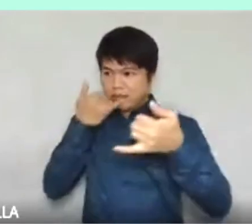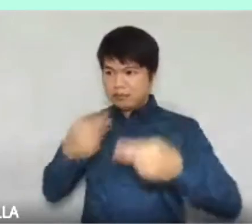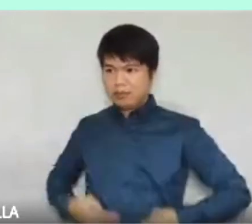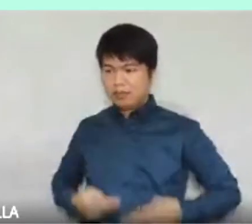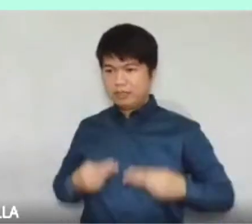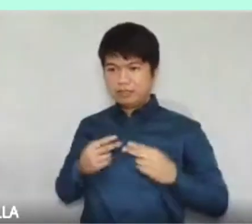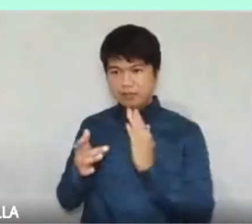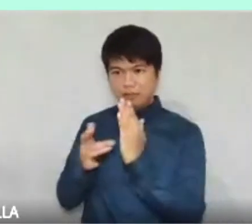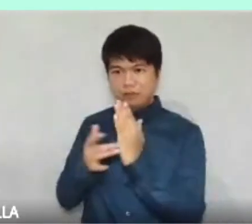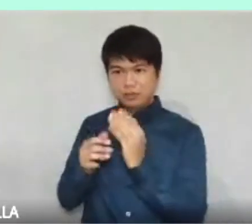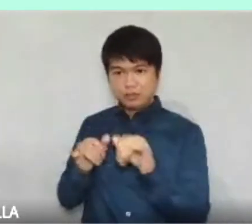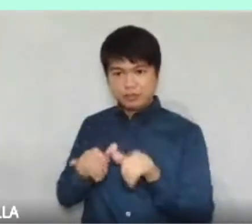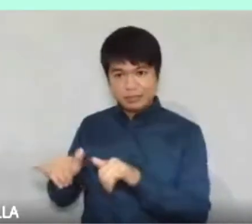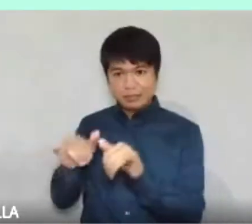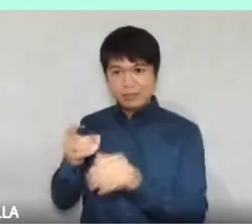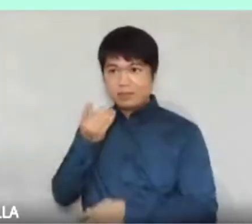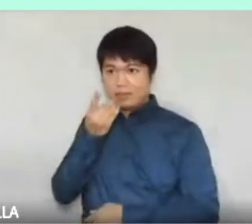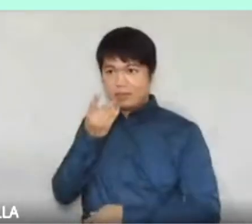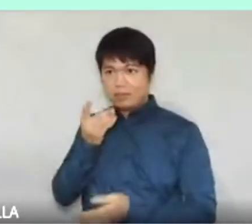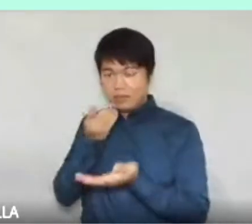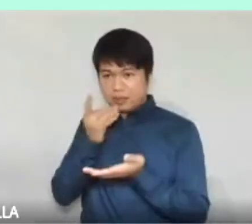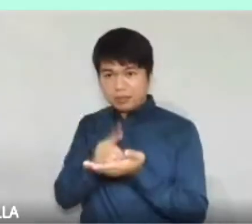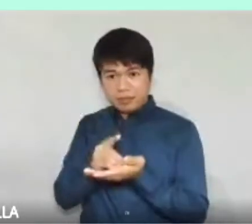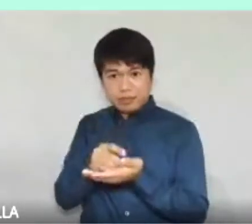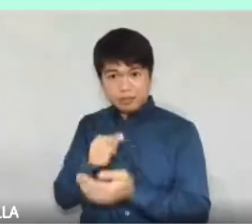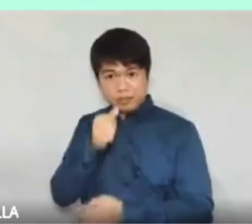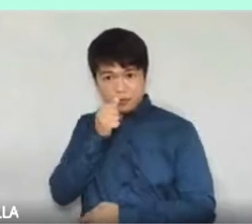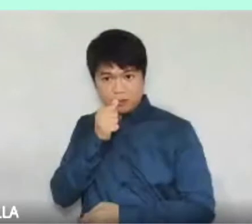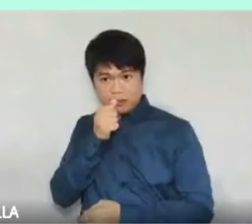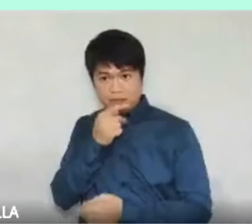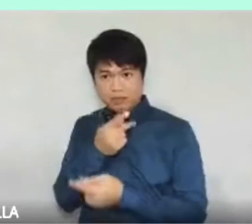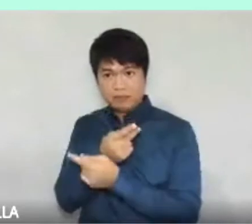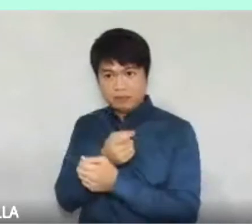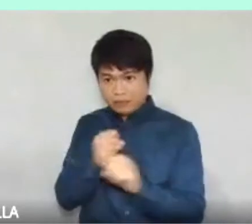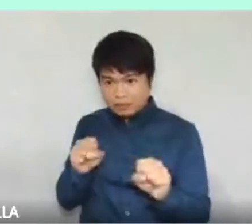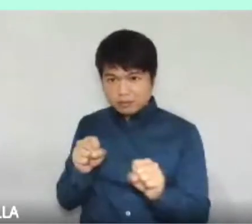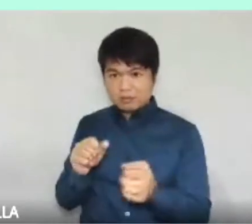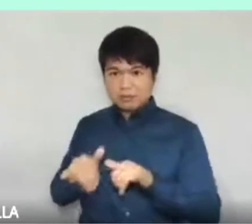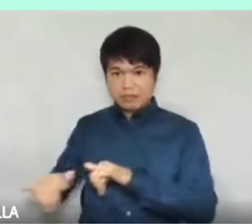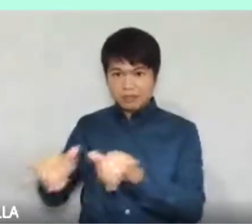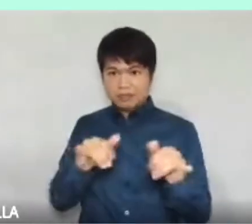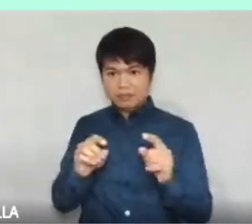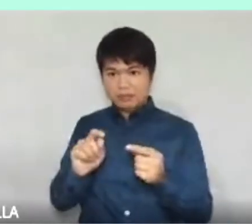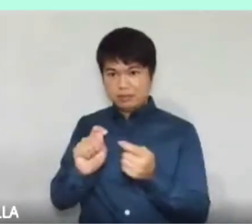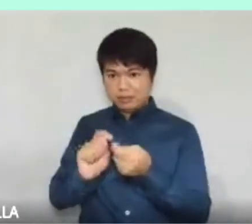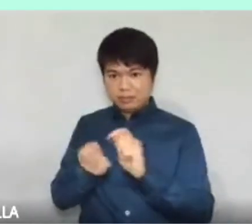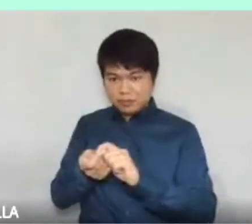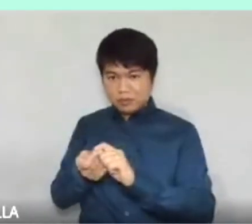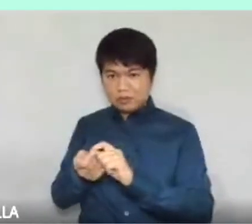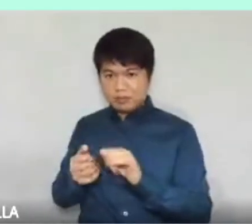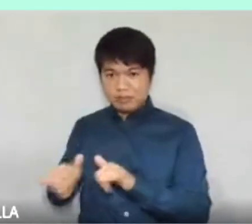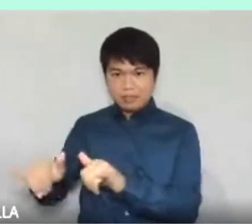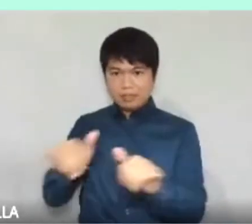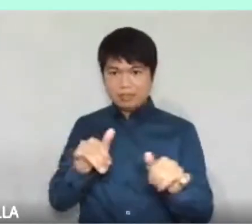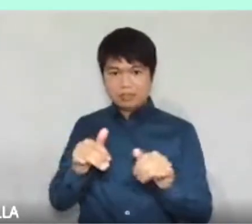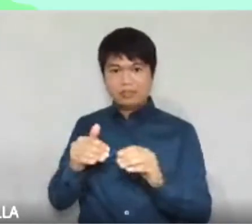standards, data security and privacy standards, terminology standards, messaging standards,